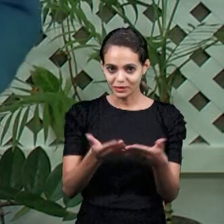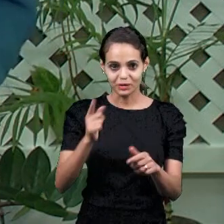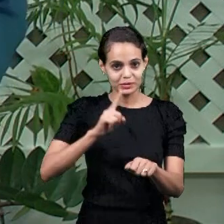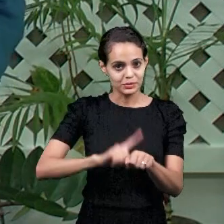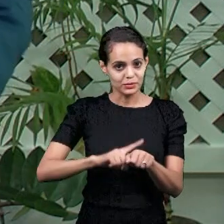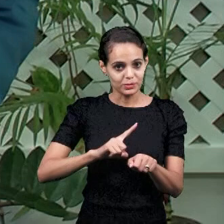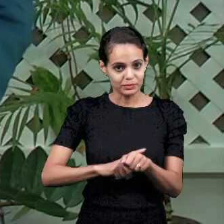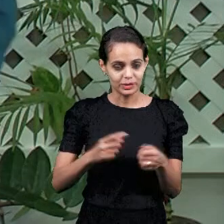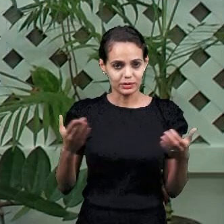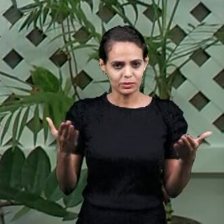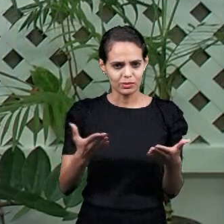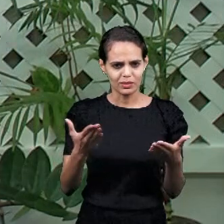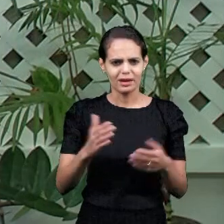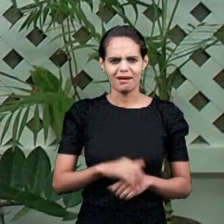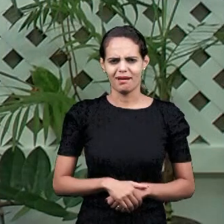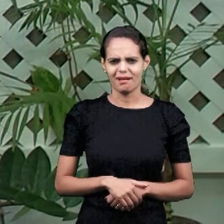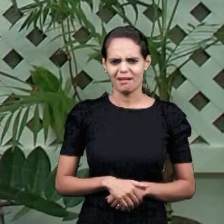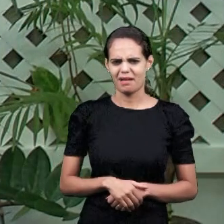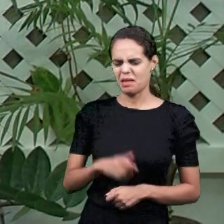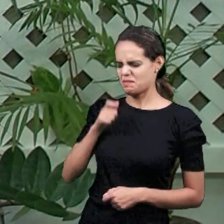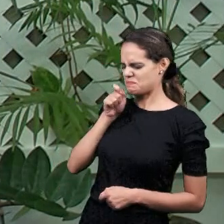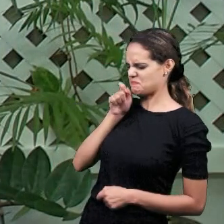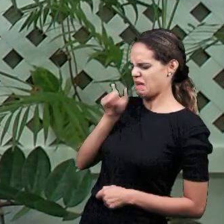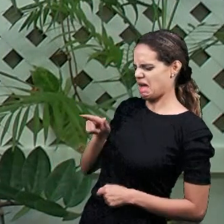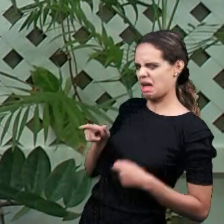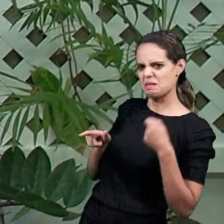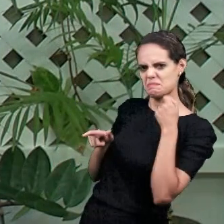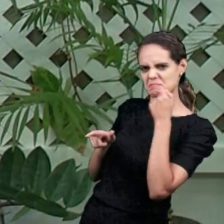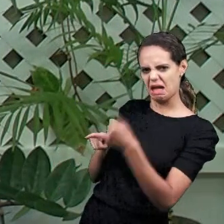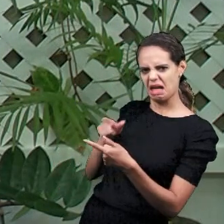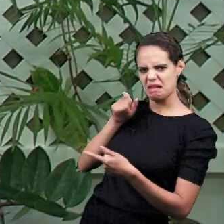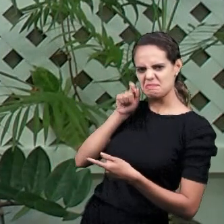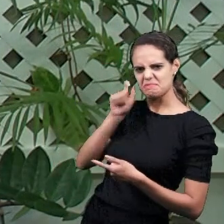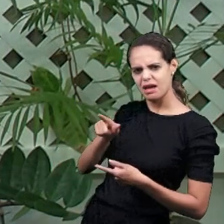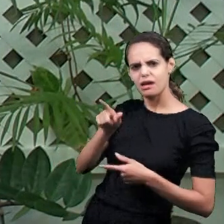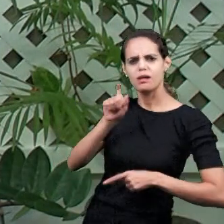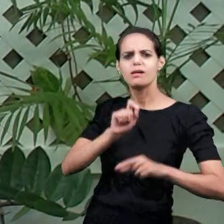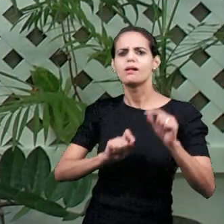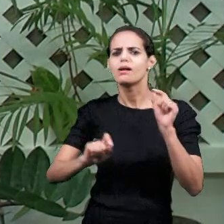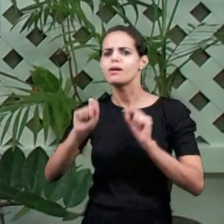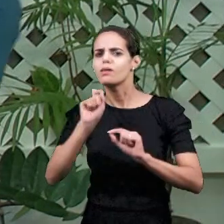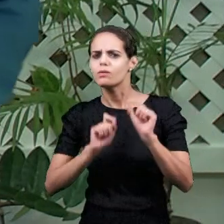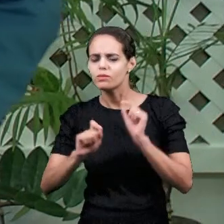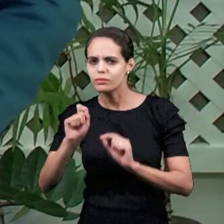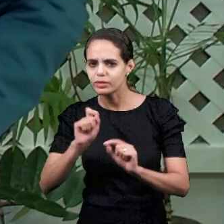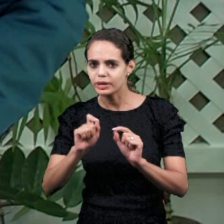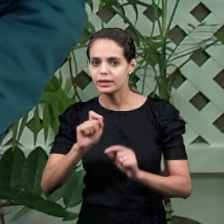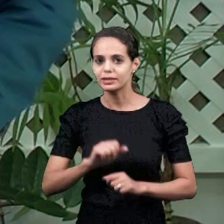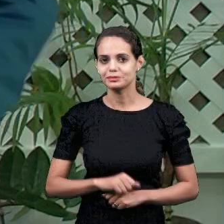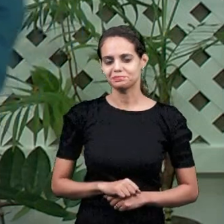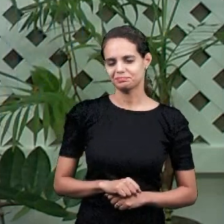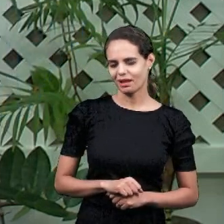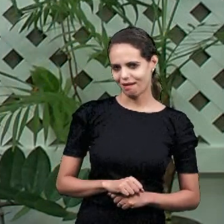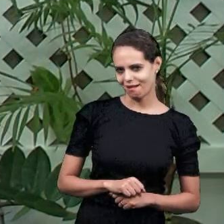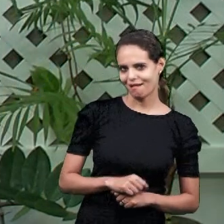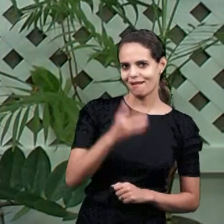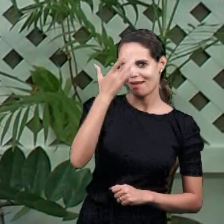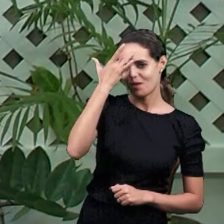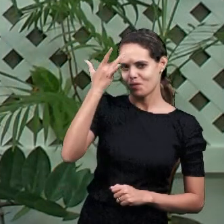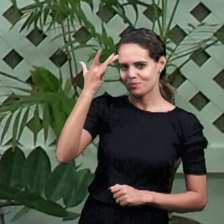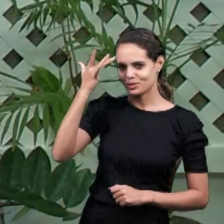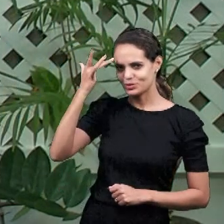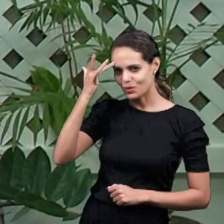qu'est-ce que c'est le blasphème? Alors, le blasphème, c'est un outrage contre une personne.